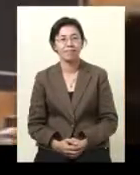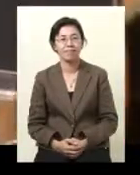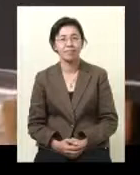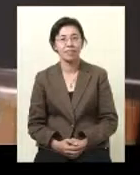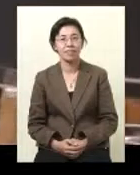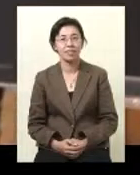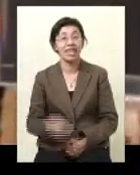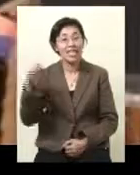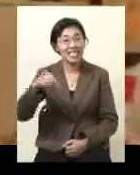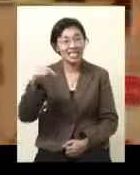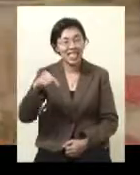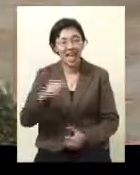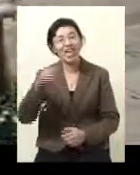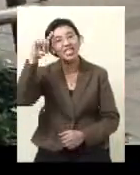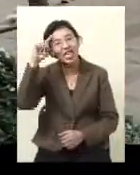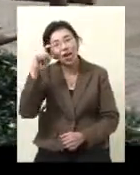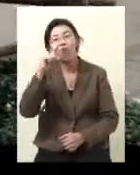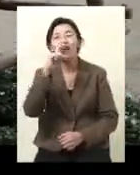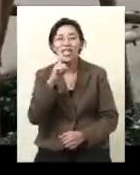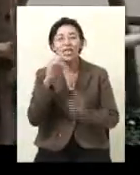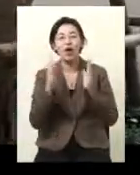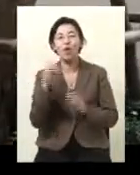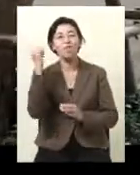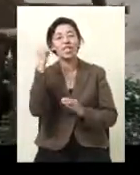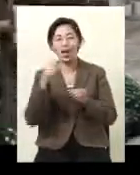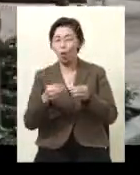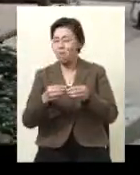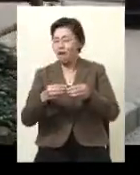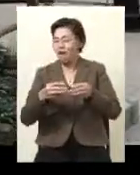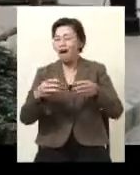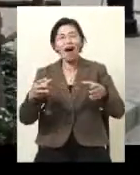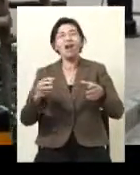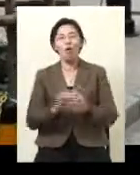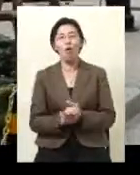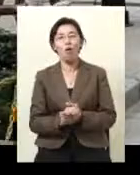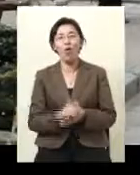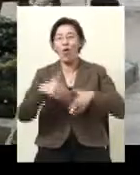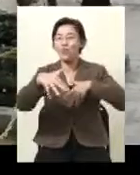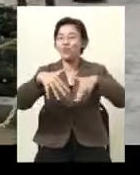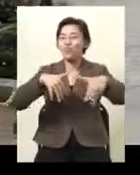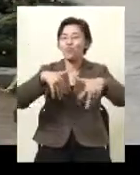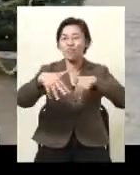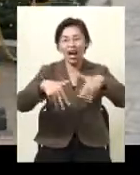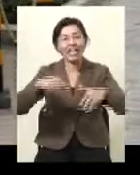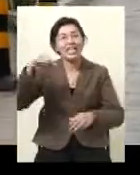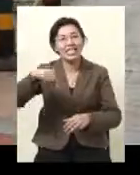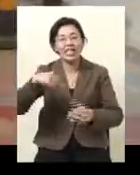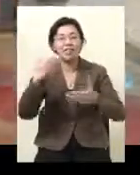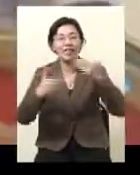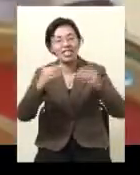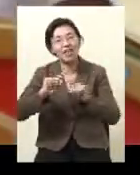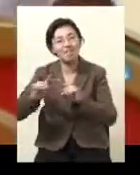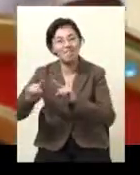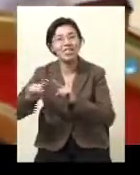ก็เวลาเสาร์อาทิตย์คนก็จะมาเที่ยวกันเยอะแยะ ครับผมก็จะเยอะฮะก็อาจจะทางเวเนเซียจะมีกิจกร